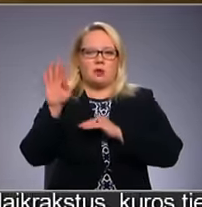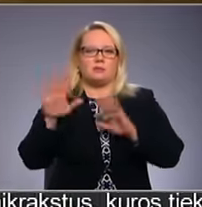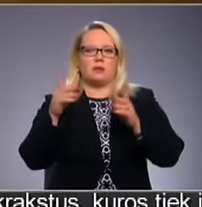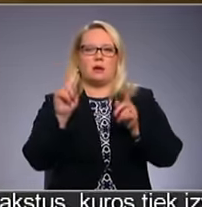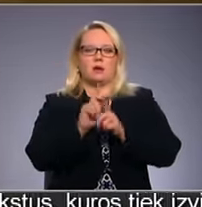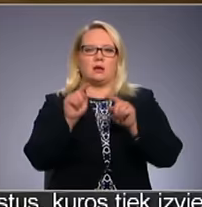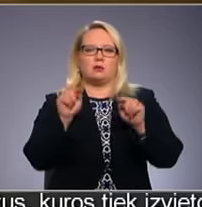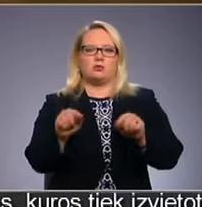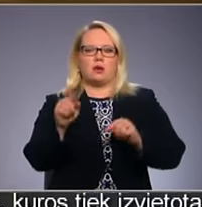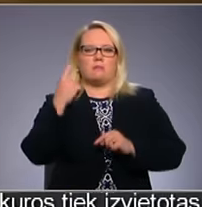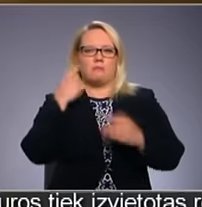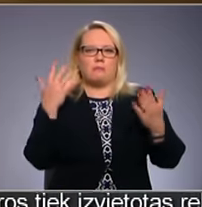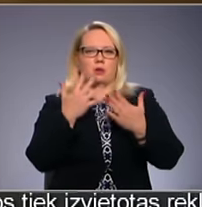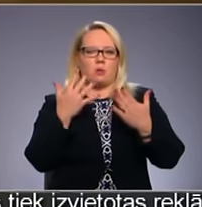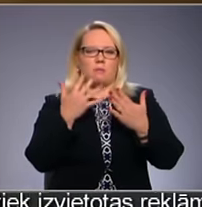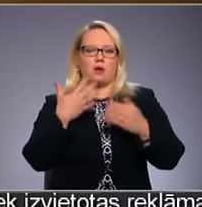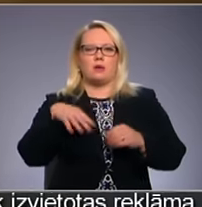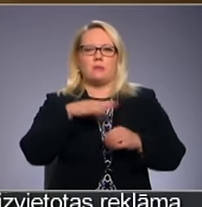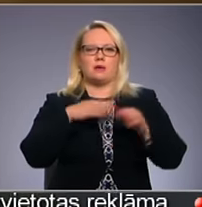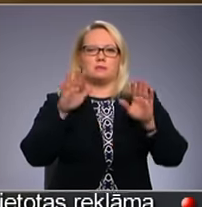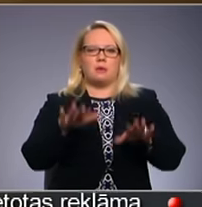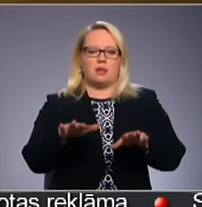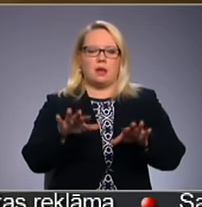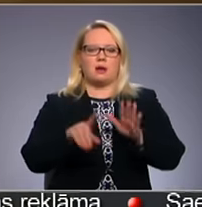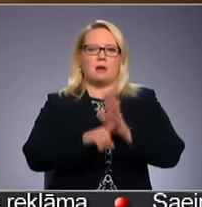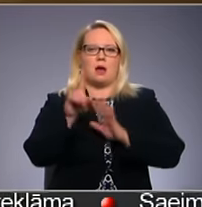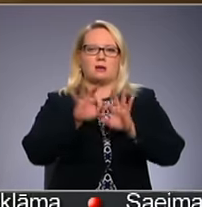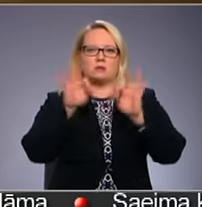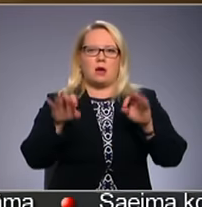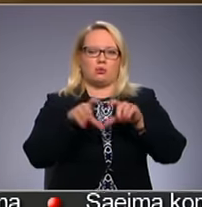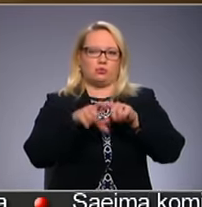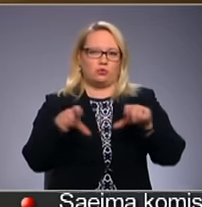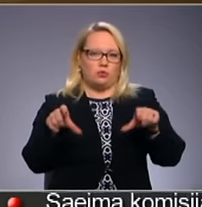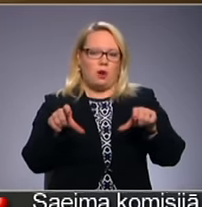arī šeit padomājot tā, ja mēs paliekam kā sākumskola,